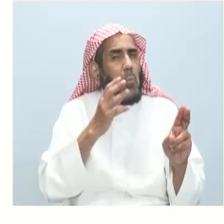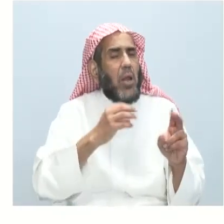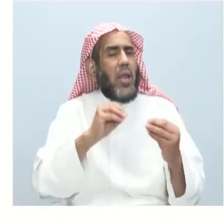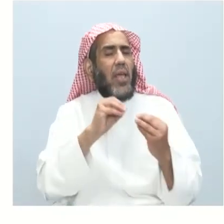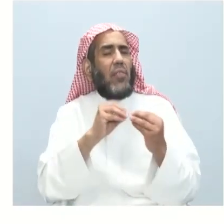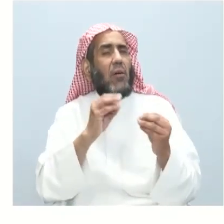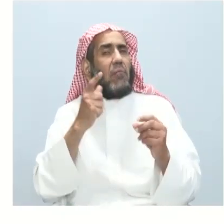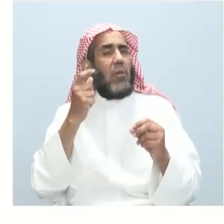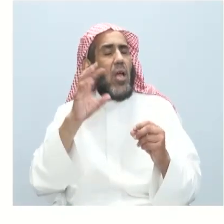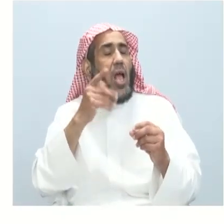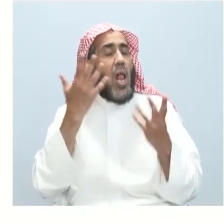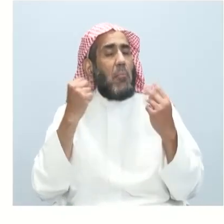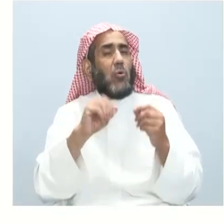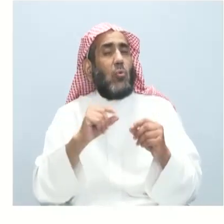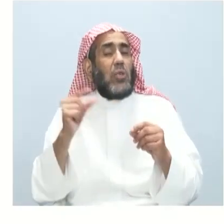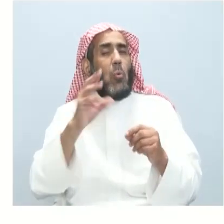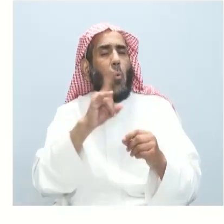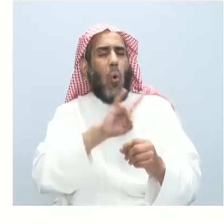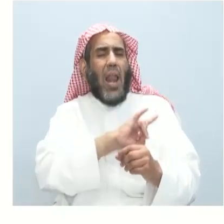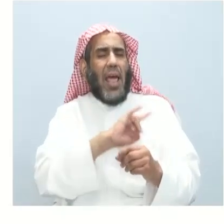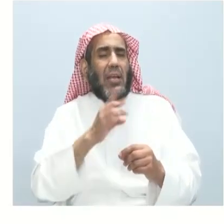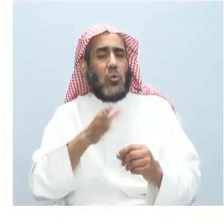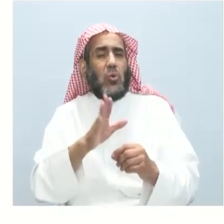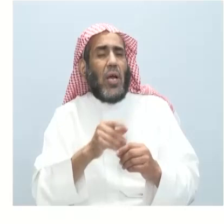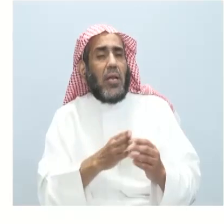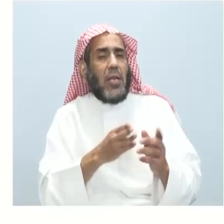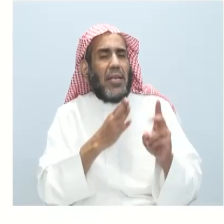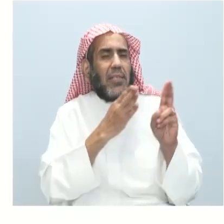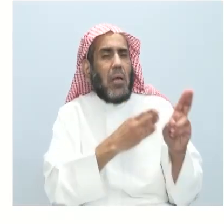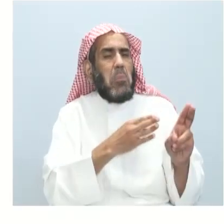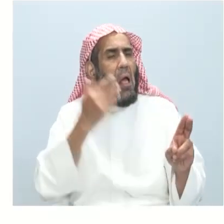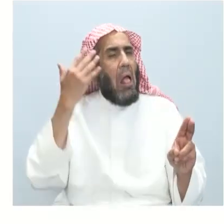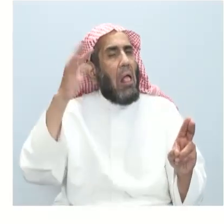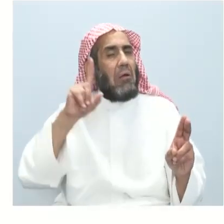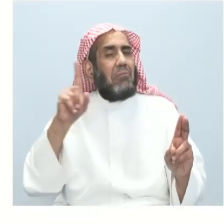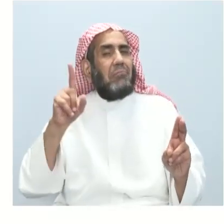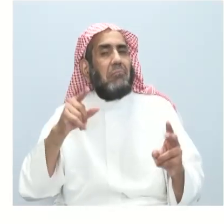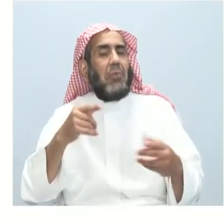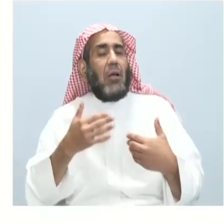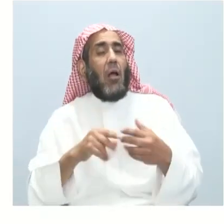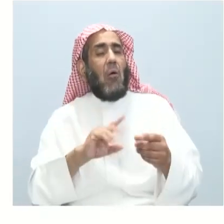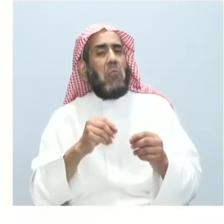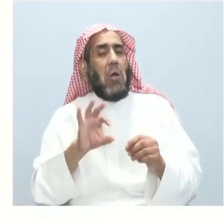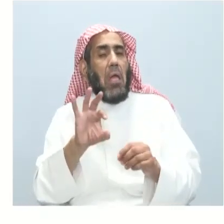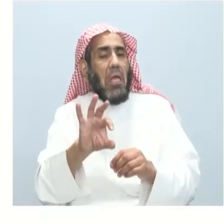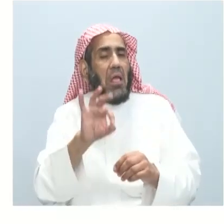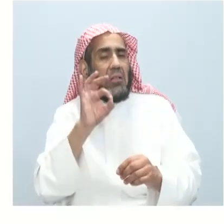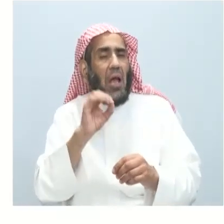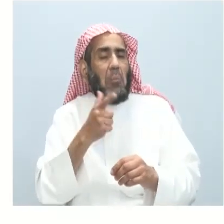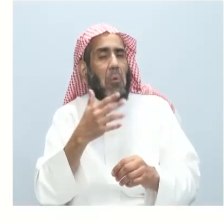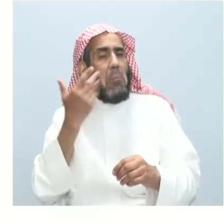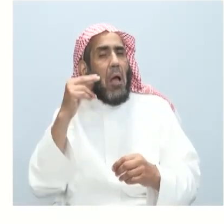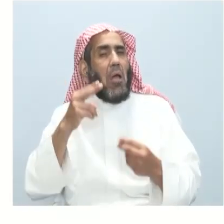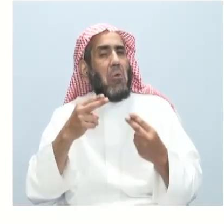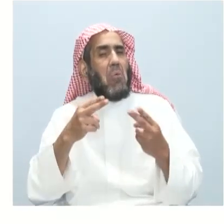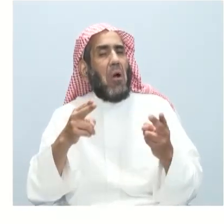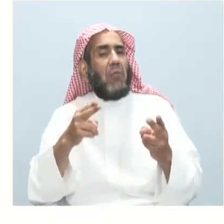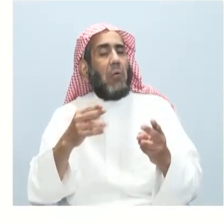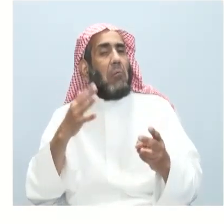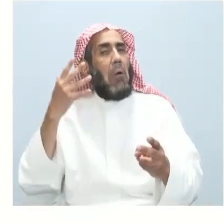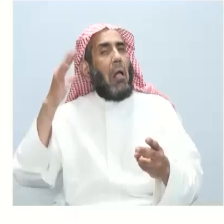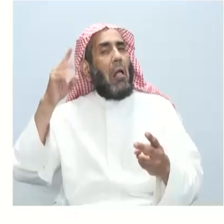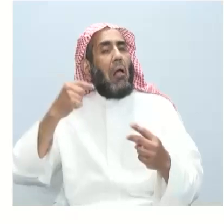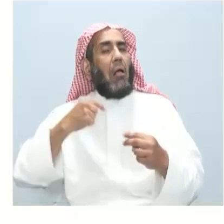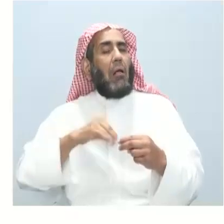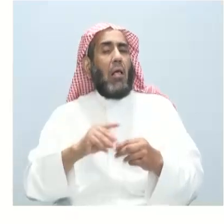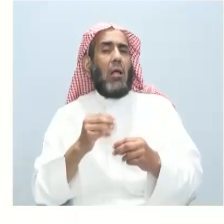ودينه ولا يجوز ان يتبع الهوى فينتقي من الاقوال ما يوافق هواه